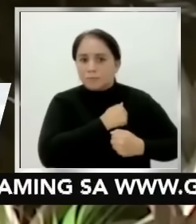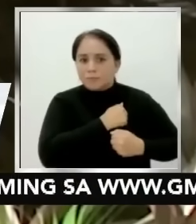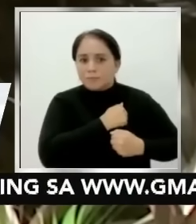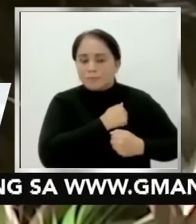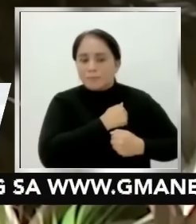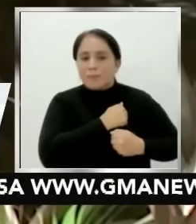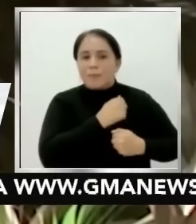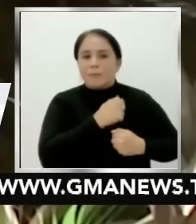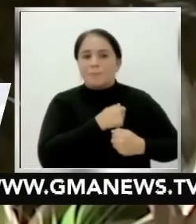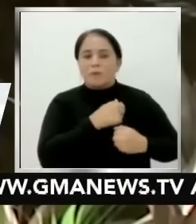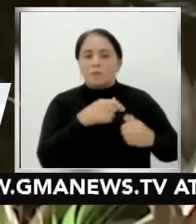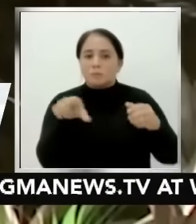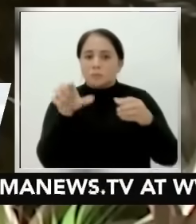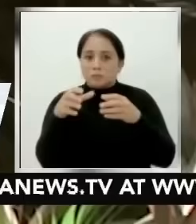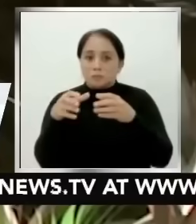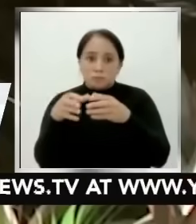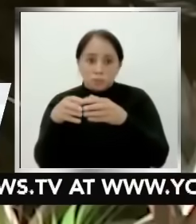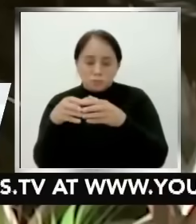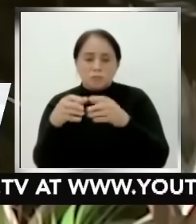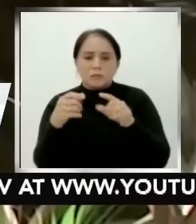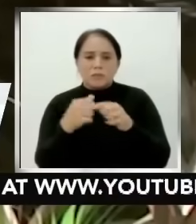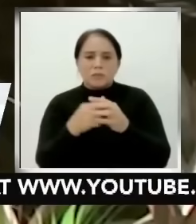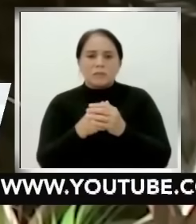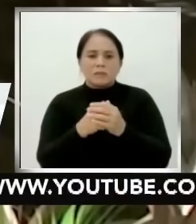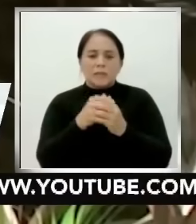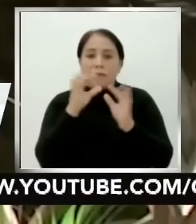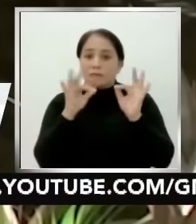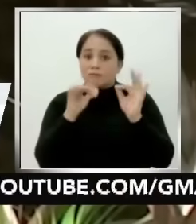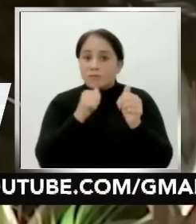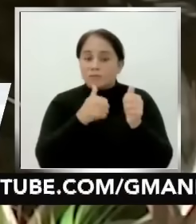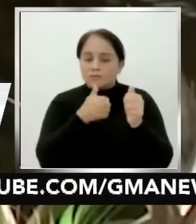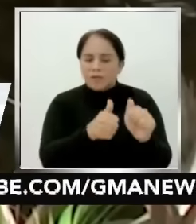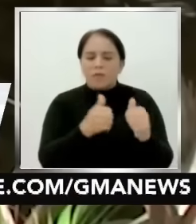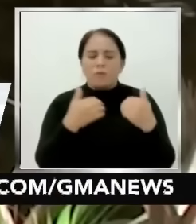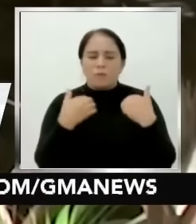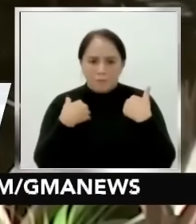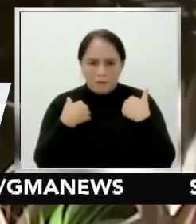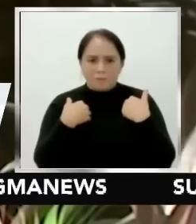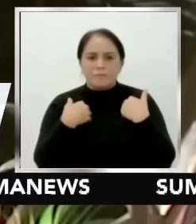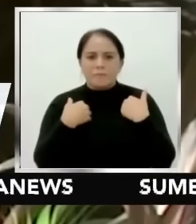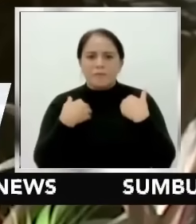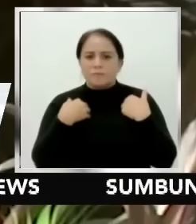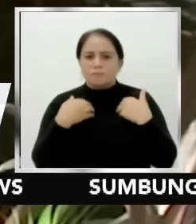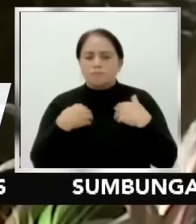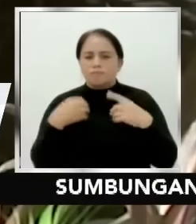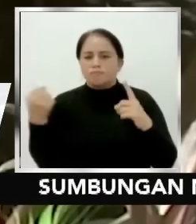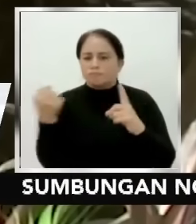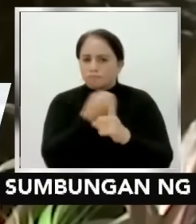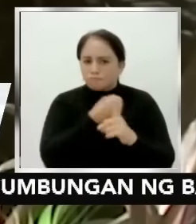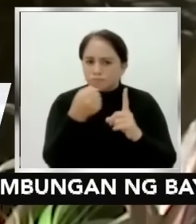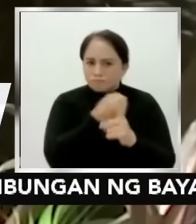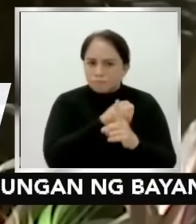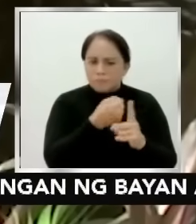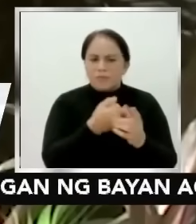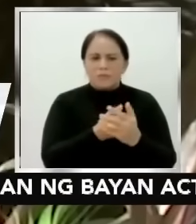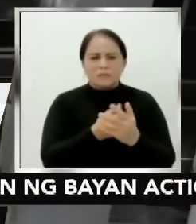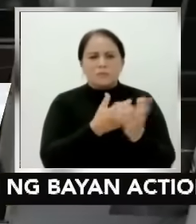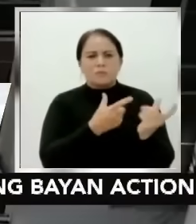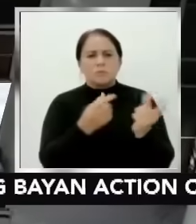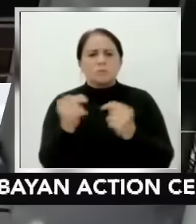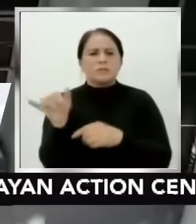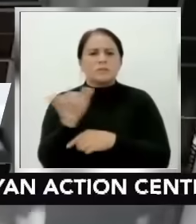cult at kung hindi sila sumunod, meron silang physical na pag-aabuso. So the way they act, para talagang